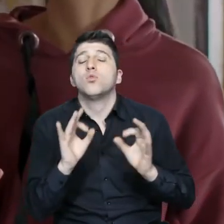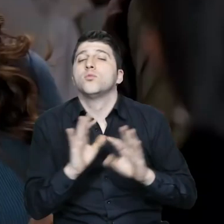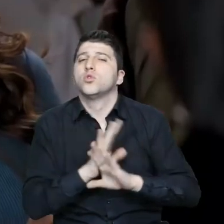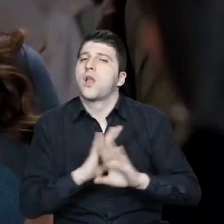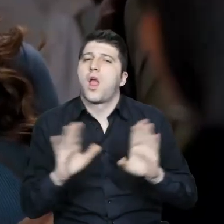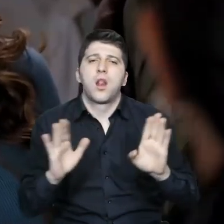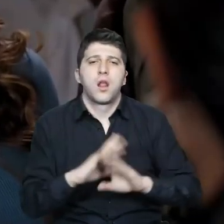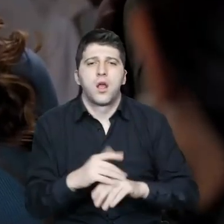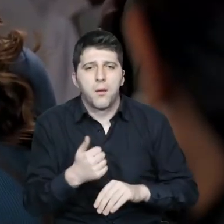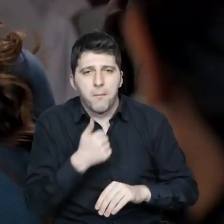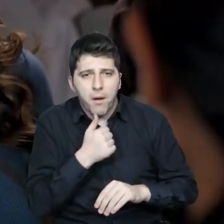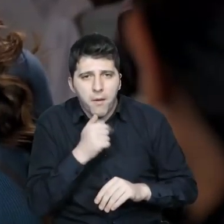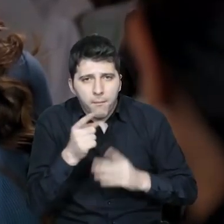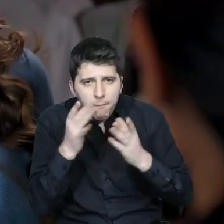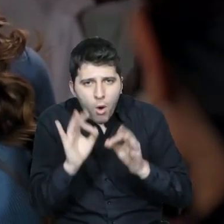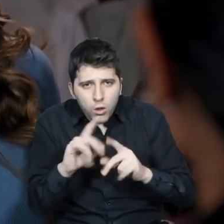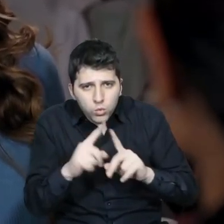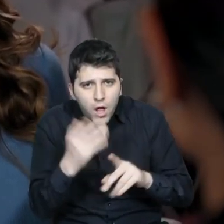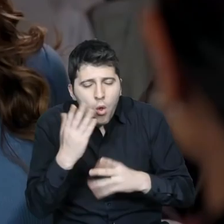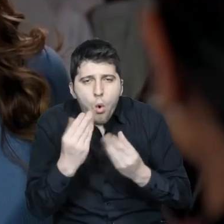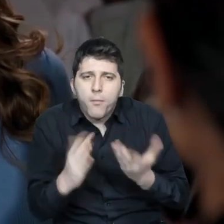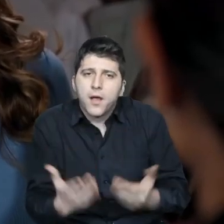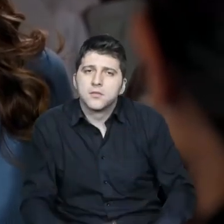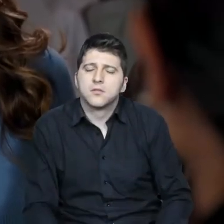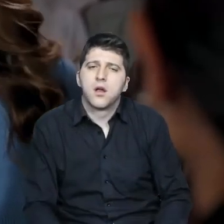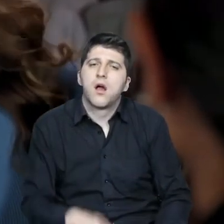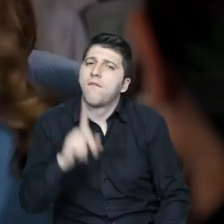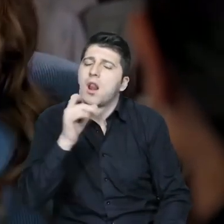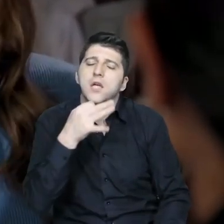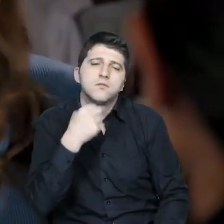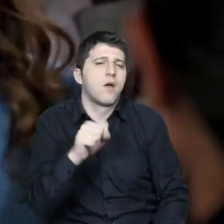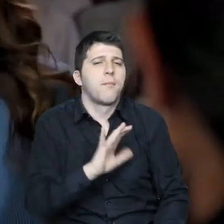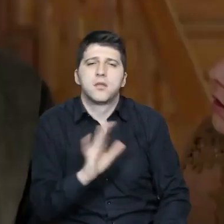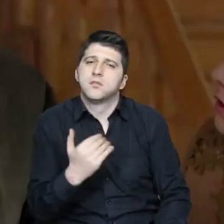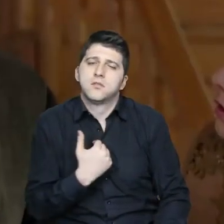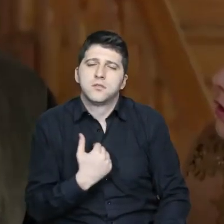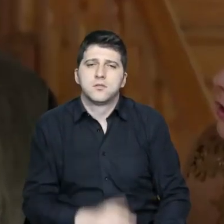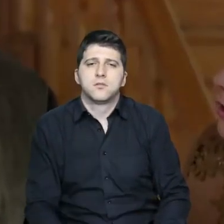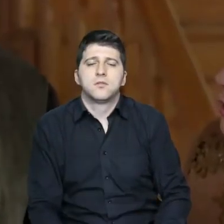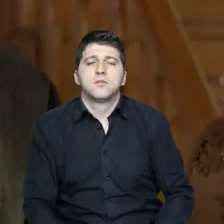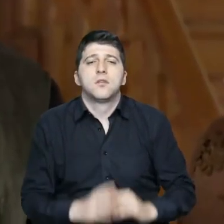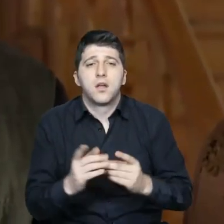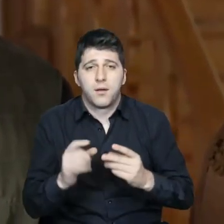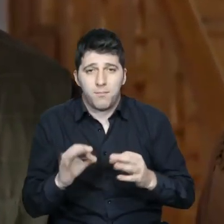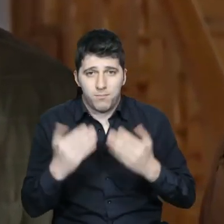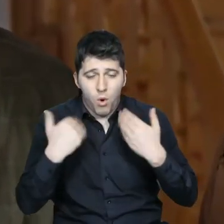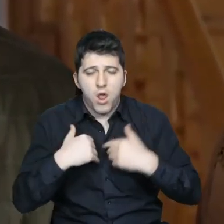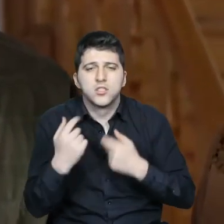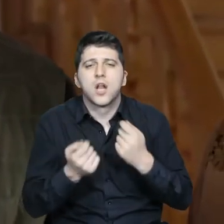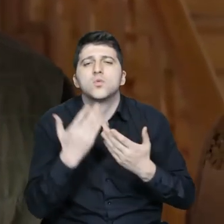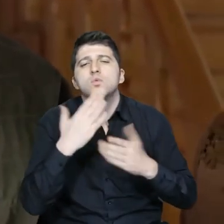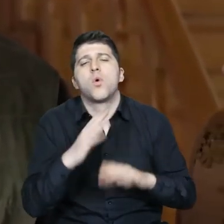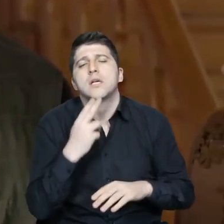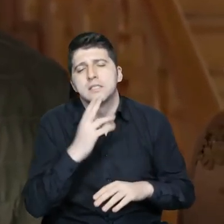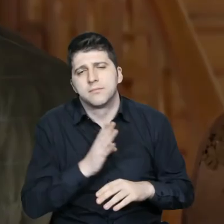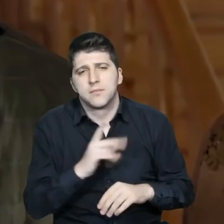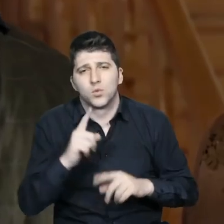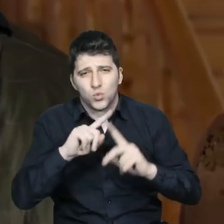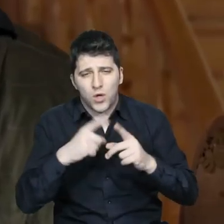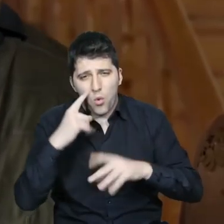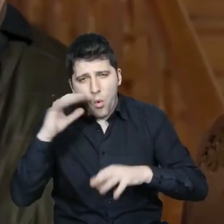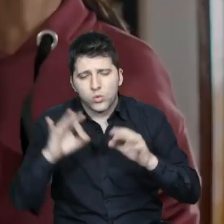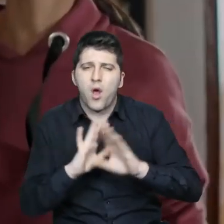değil. Babacığım bu halde dükkana nasıl gideceksin? Vallahi buna izin veremeyiz baba. Ya zaten bu halimle çalışamam kızlar. Dükkanı